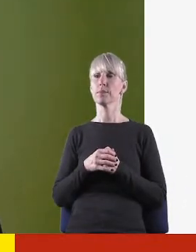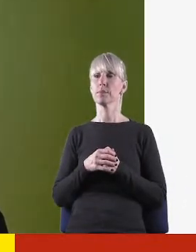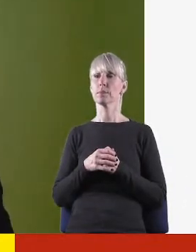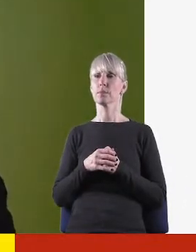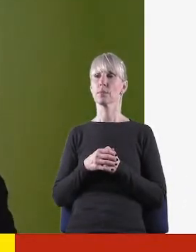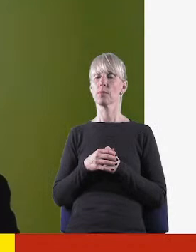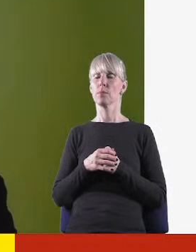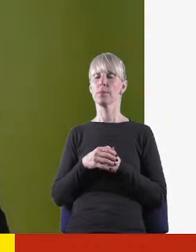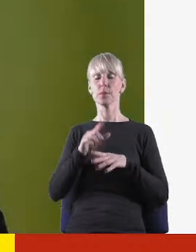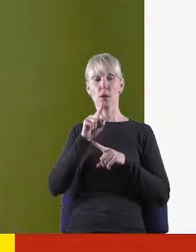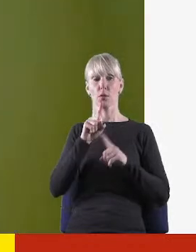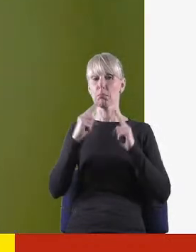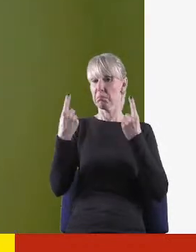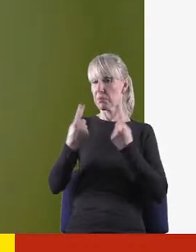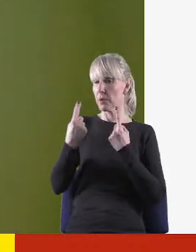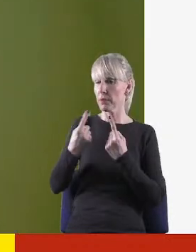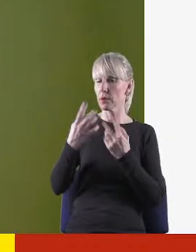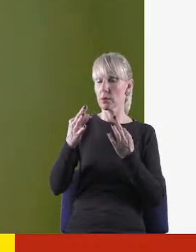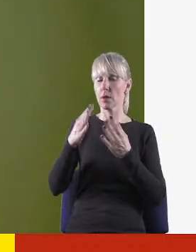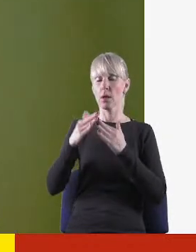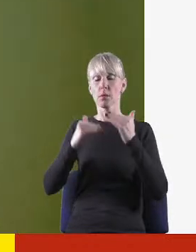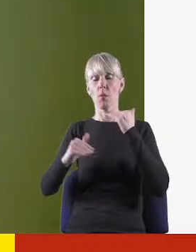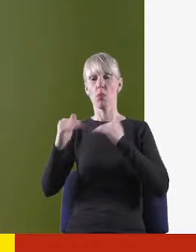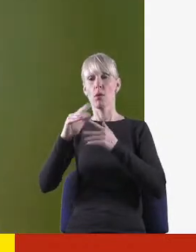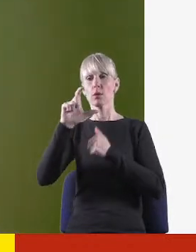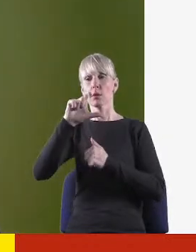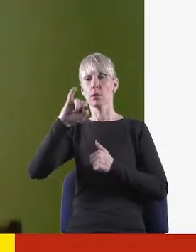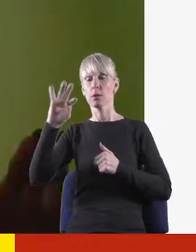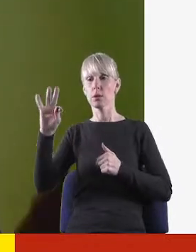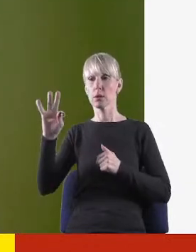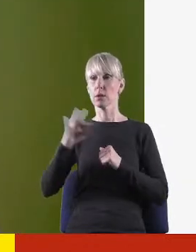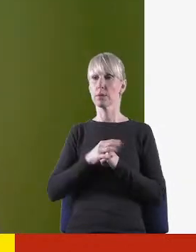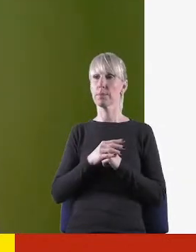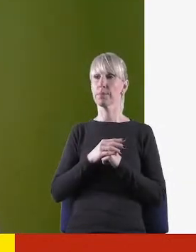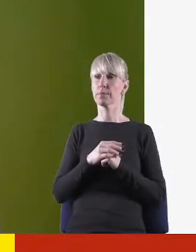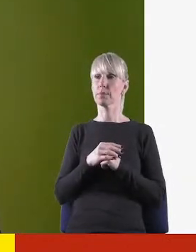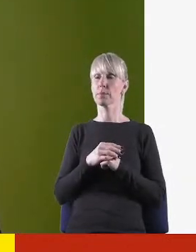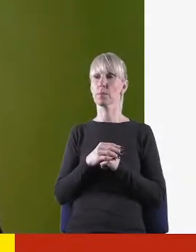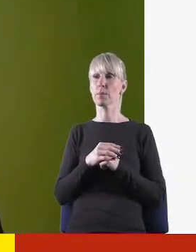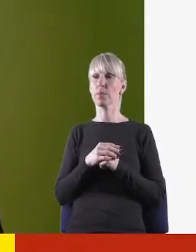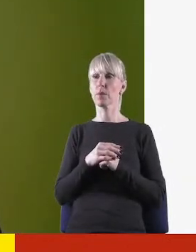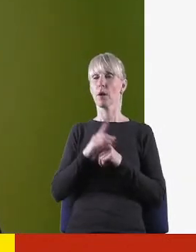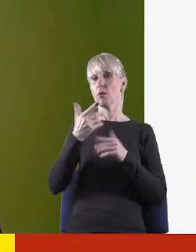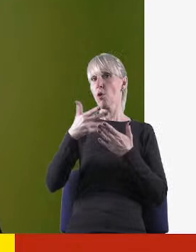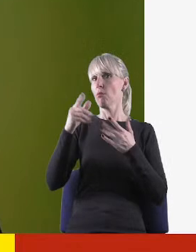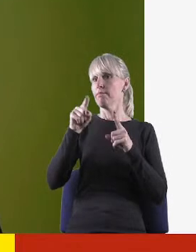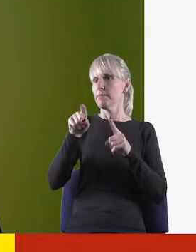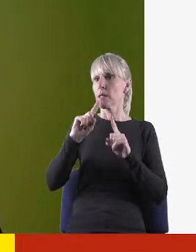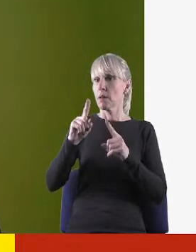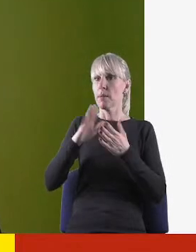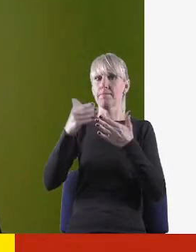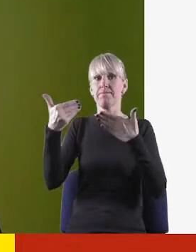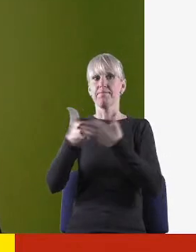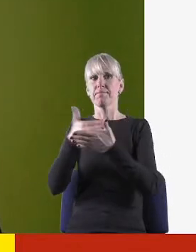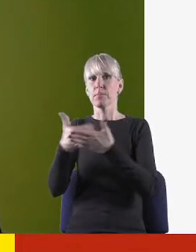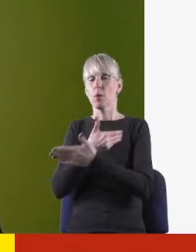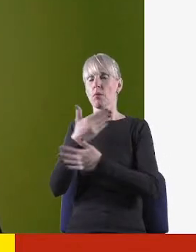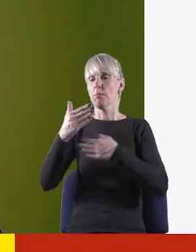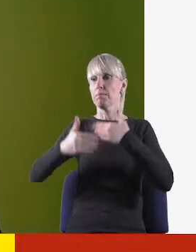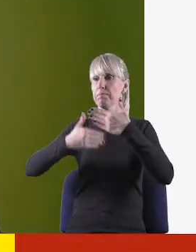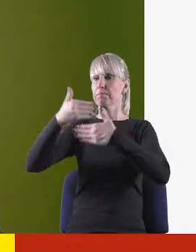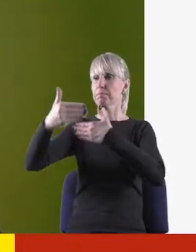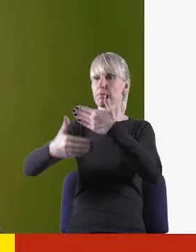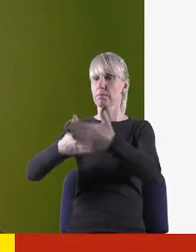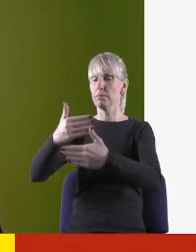i właściwie to zjawisko podnoszenia się CIT-u jest rzeczywiście, to jest trend, to nie jest tylko w tym roku, to jest trend